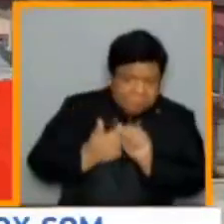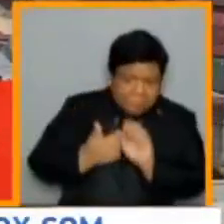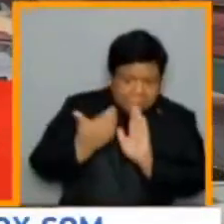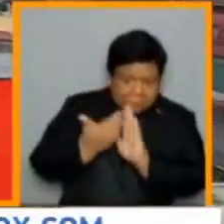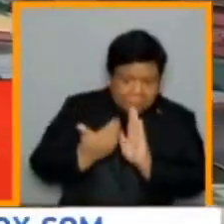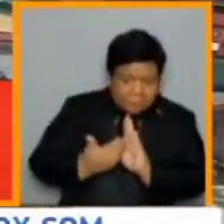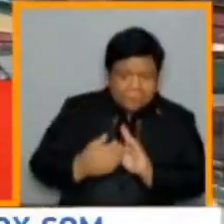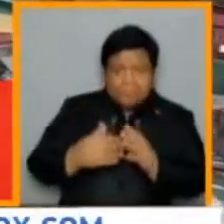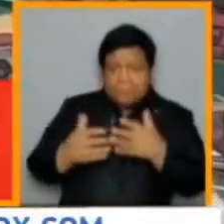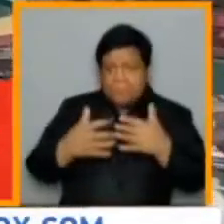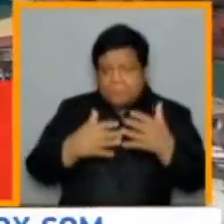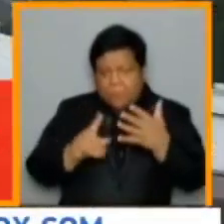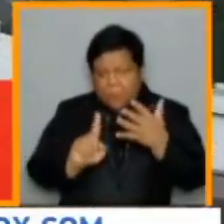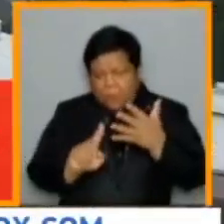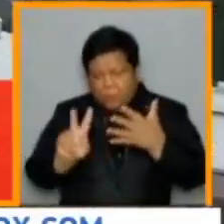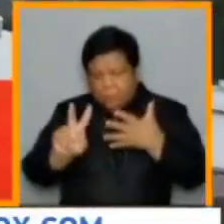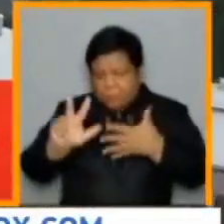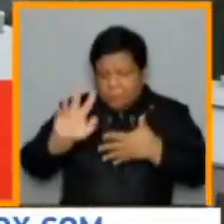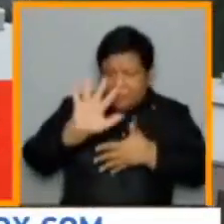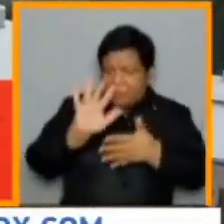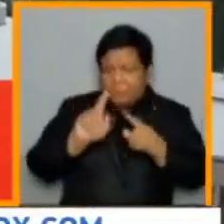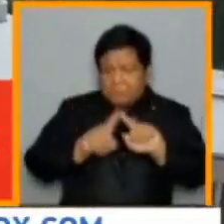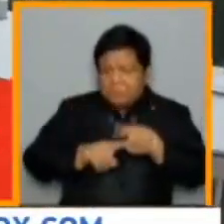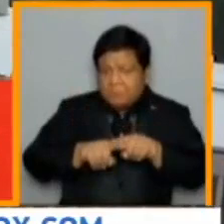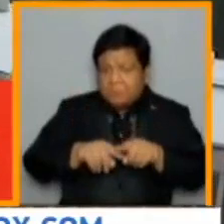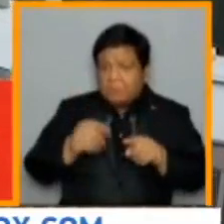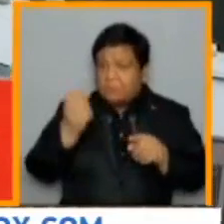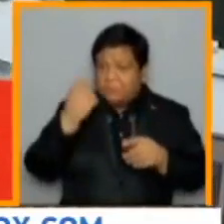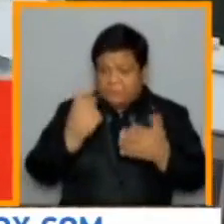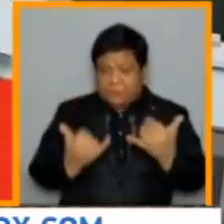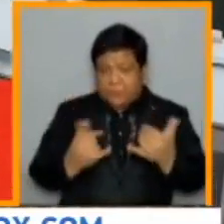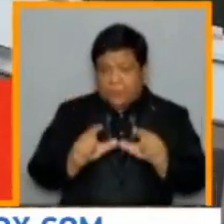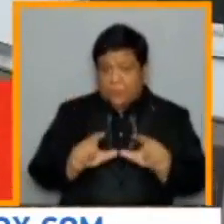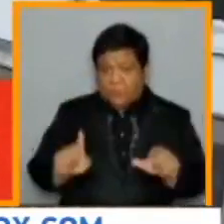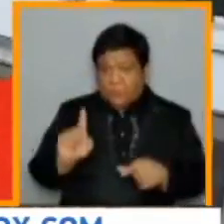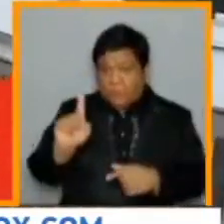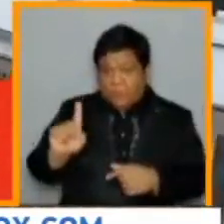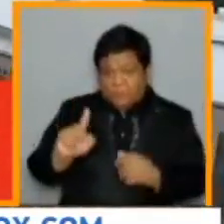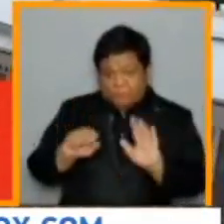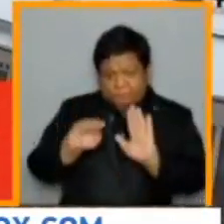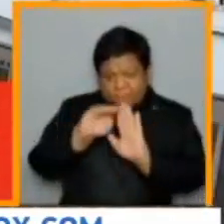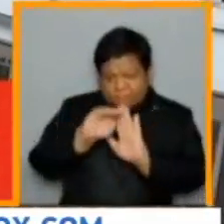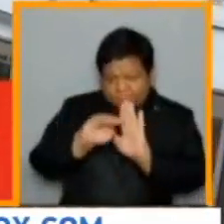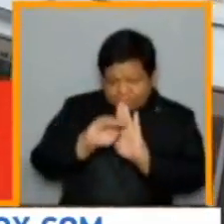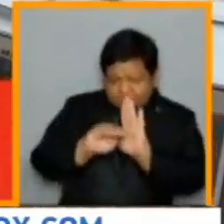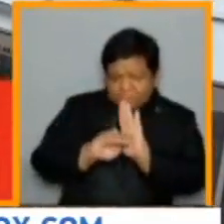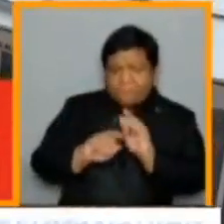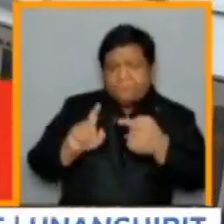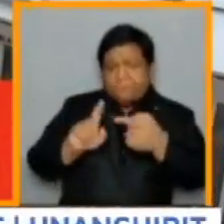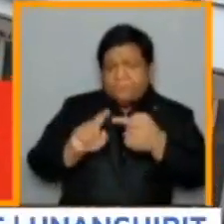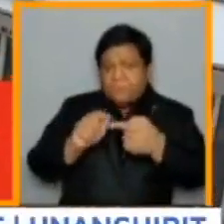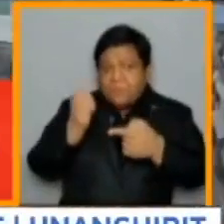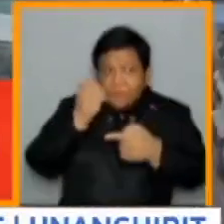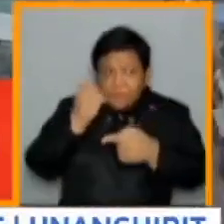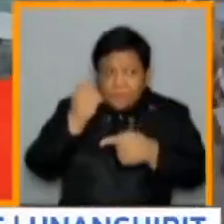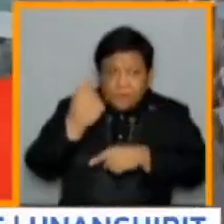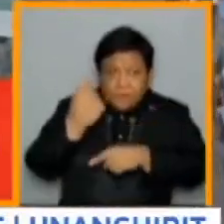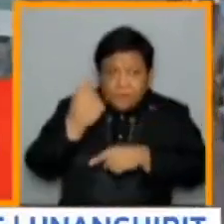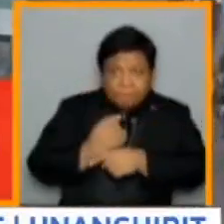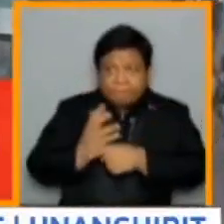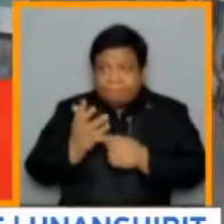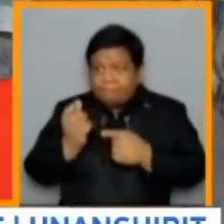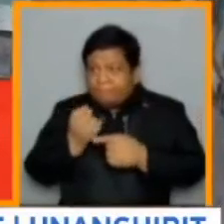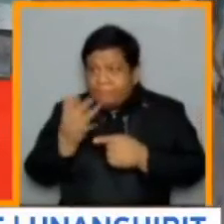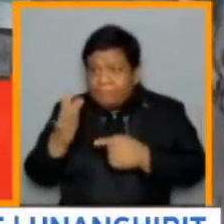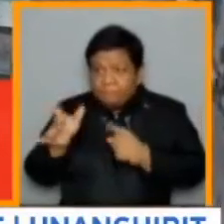So itong sa alert level 1, kung titingnan natin lahat ng metrics, yung average daily attack rate, yung two-week growth rate, yung healthcare utilization